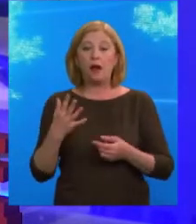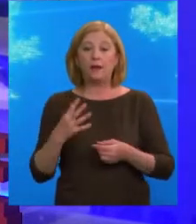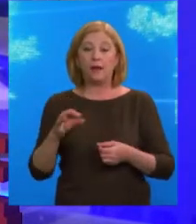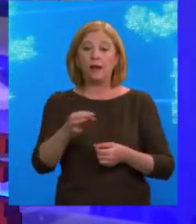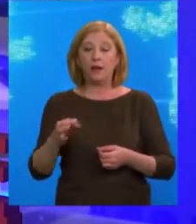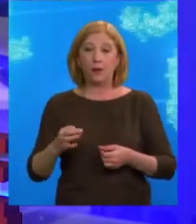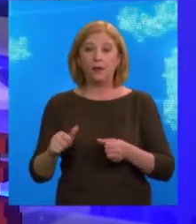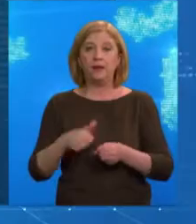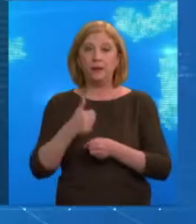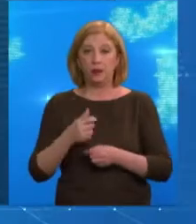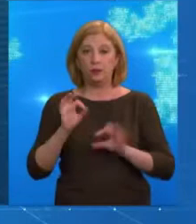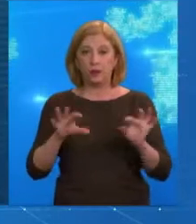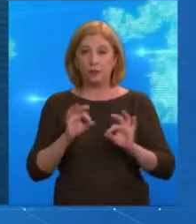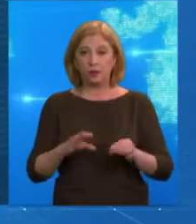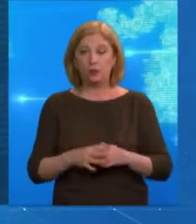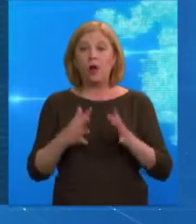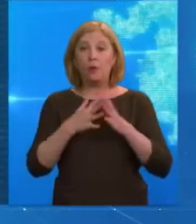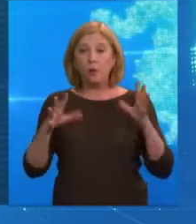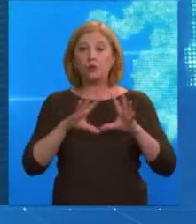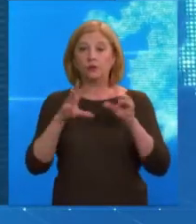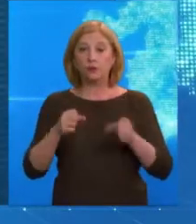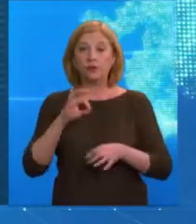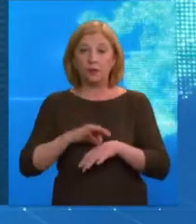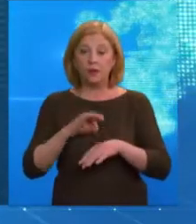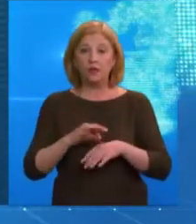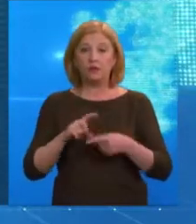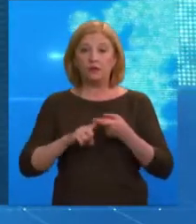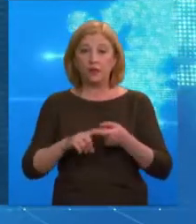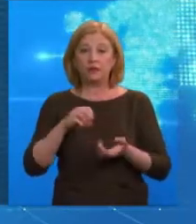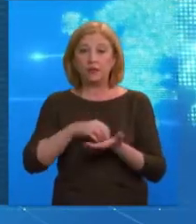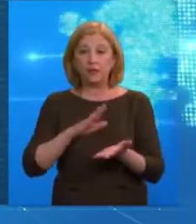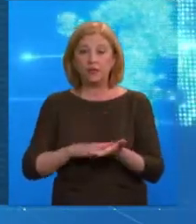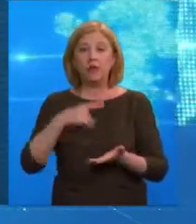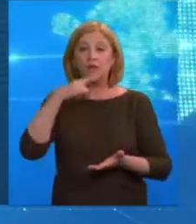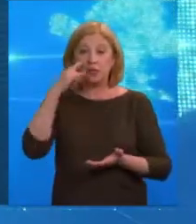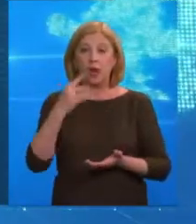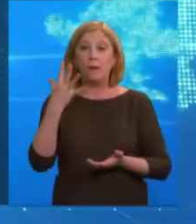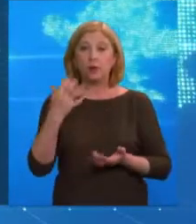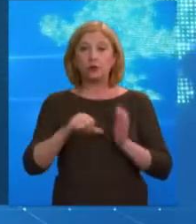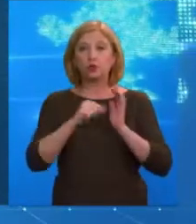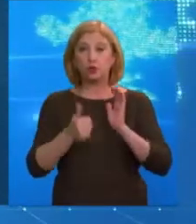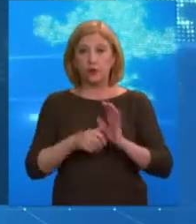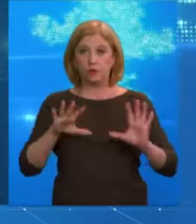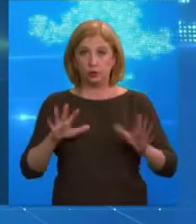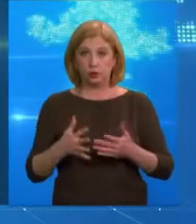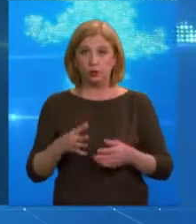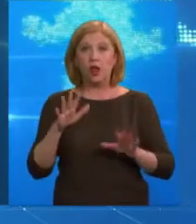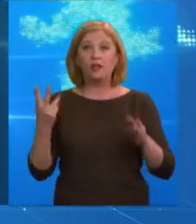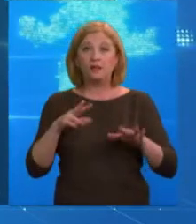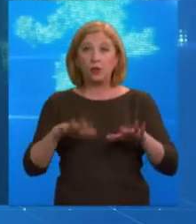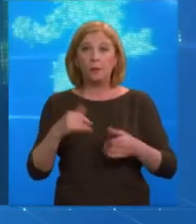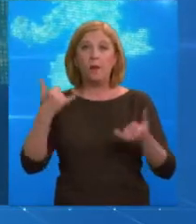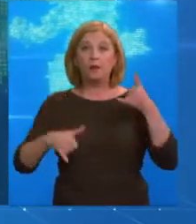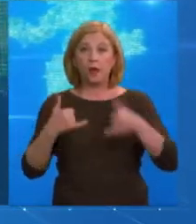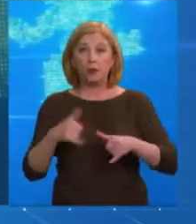расскажу больше всего заболевших коронавирусной инфекцией зарегистрированных челябинский 516 случаев на втором месте магнитогорска